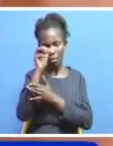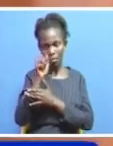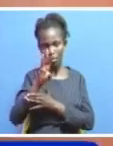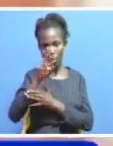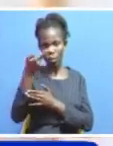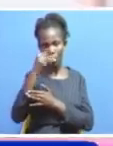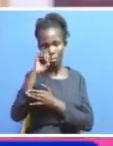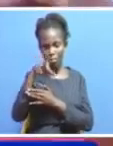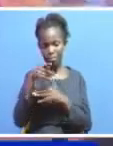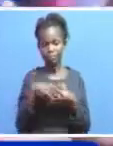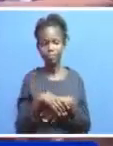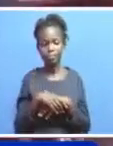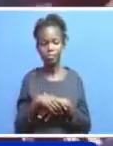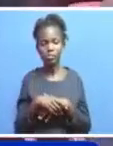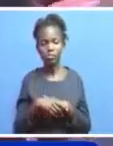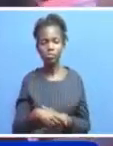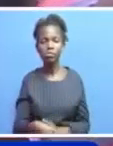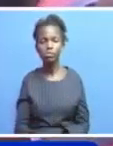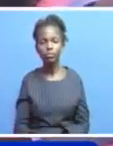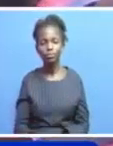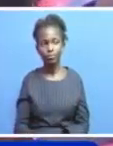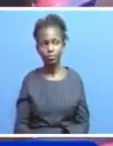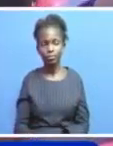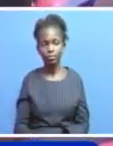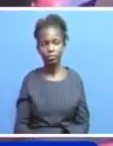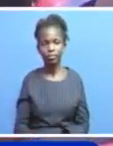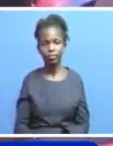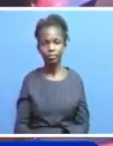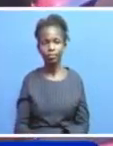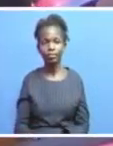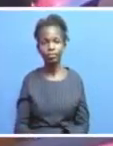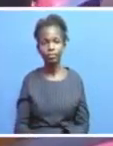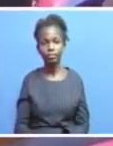Ndili vote ya vilingi wa Mauvo Mutongoi TV, nitawe Rastas Kithuku wa Nzomo.